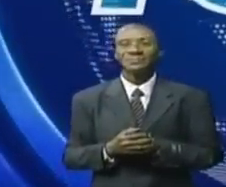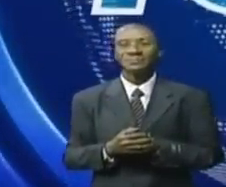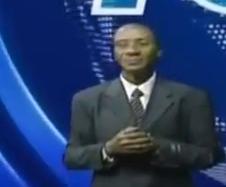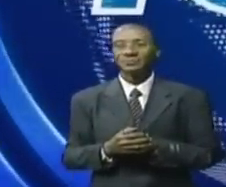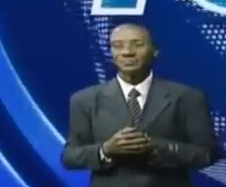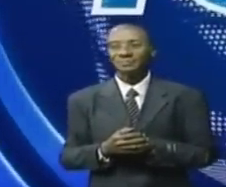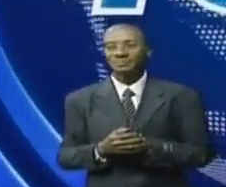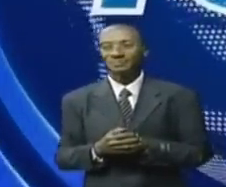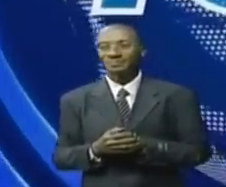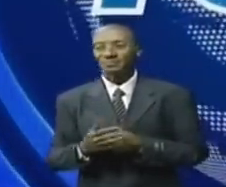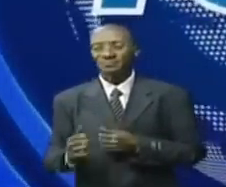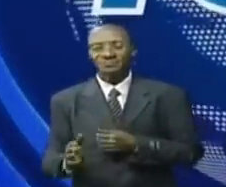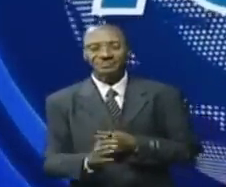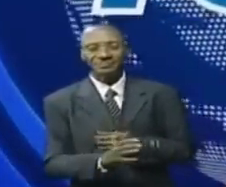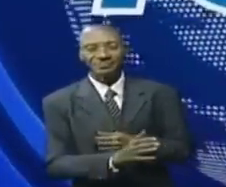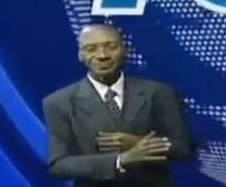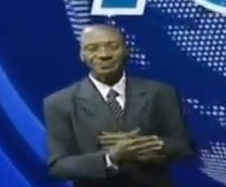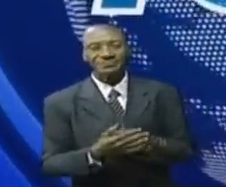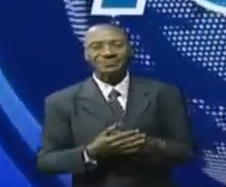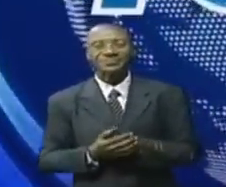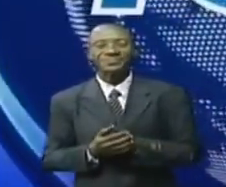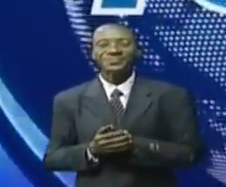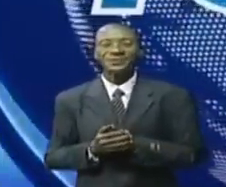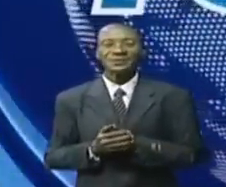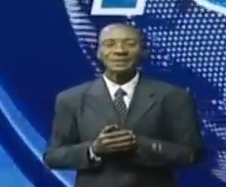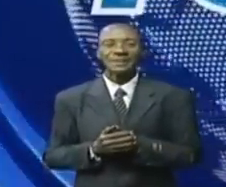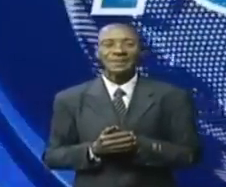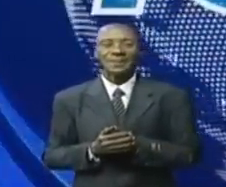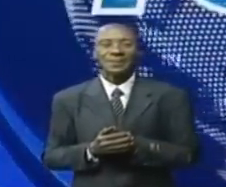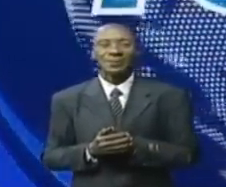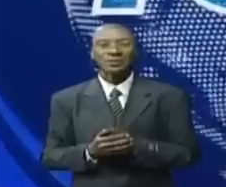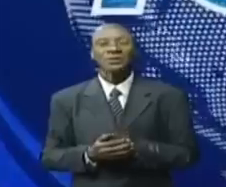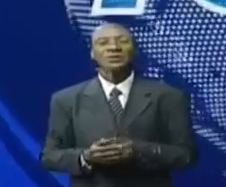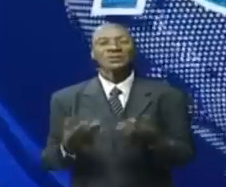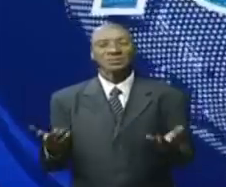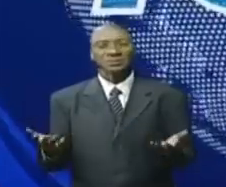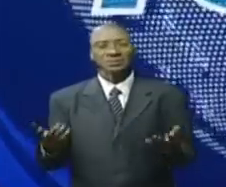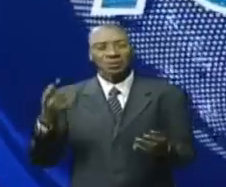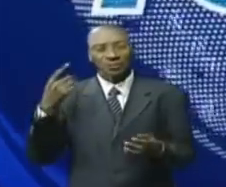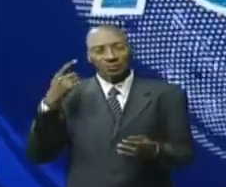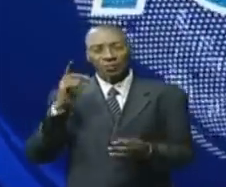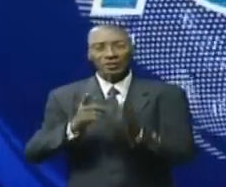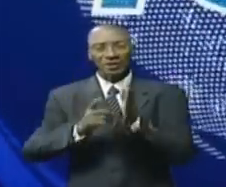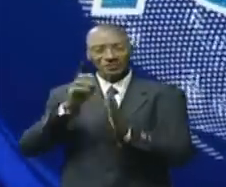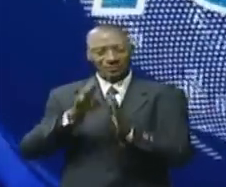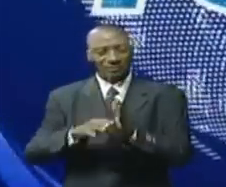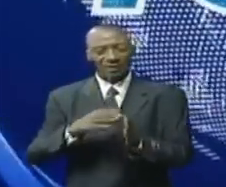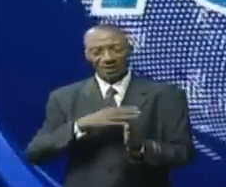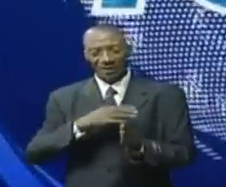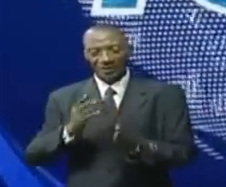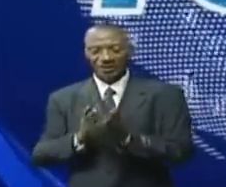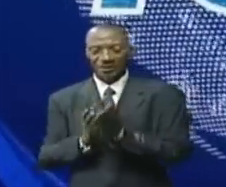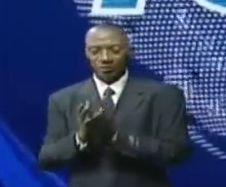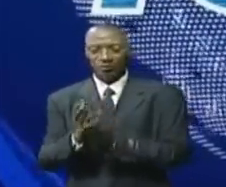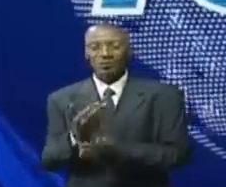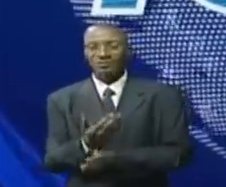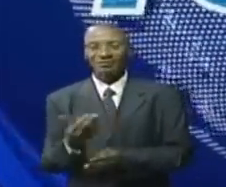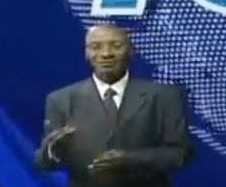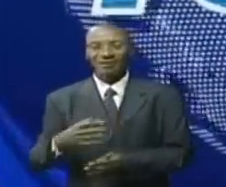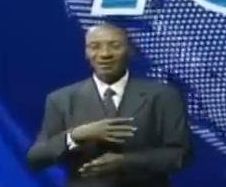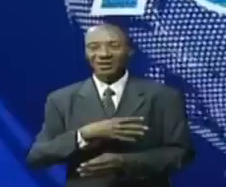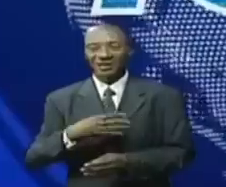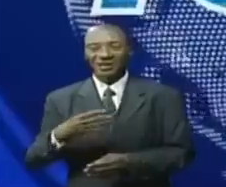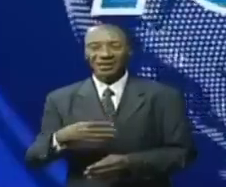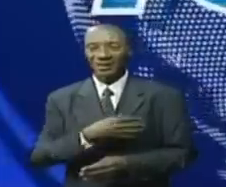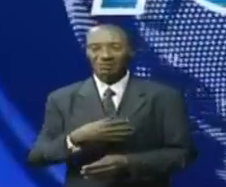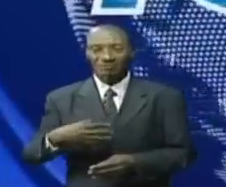En marge de la journée de l'enfant africain, l'ONG Action pour le développement et droits de l'enfant et de la femme a procédé à la